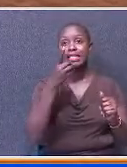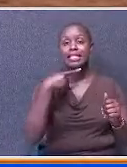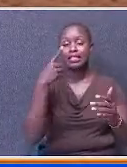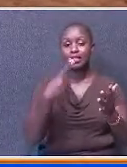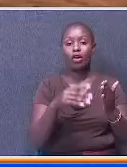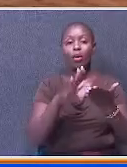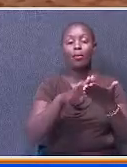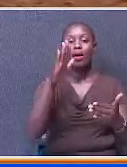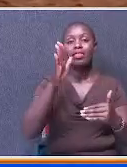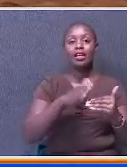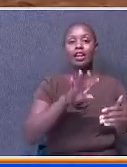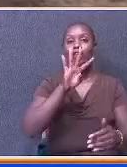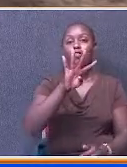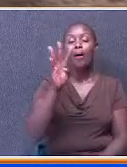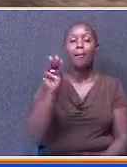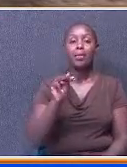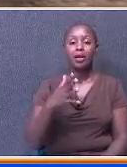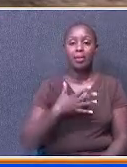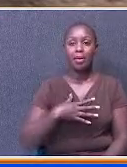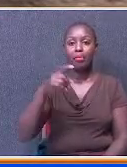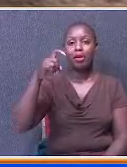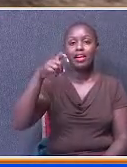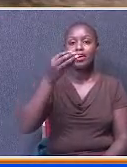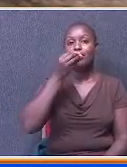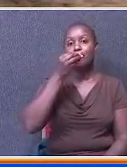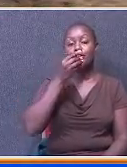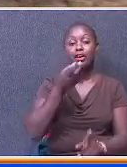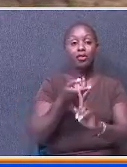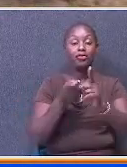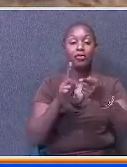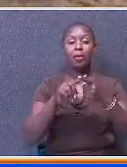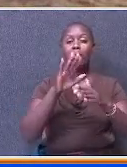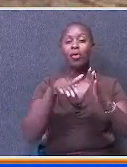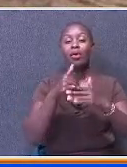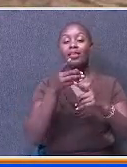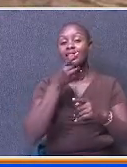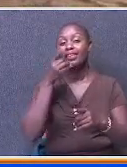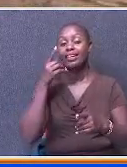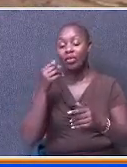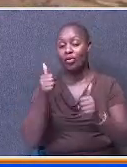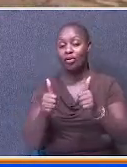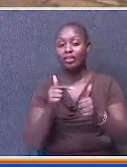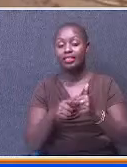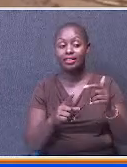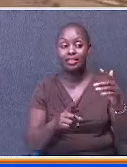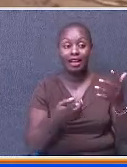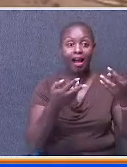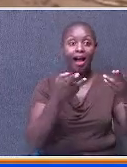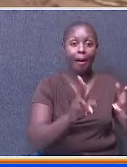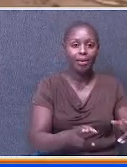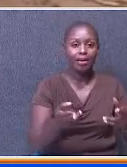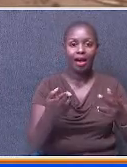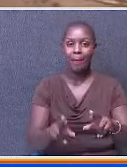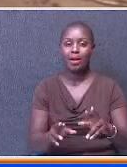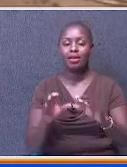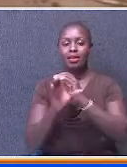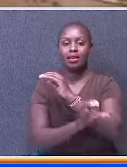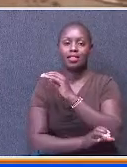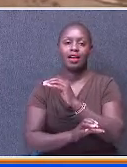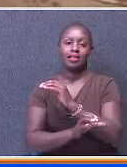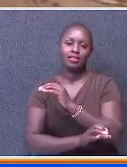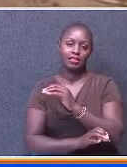milioni 4 wanahitaji chakula cha msaada kutokana na hali ya ukame inayoendelea kushuhudiwa nchini. Sharon